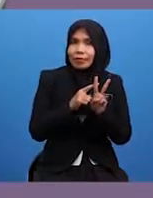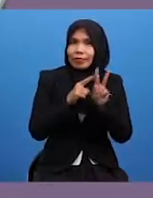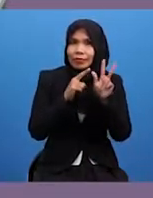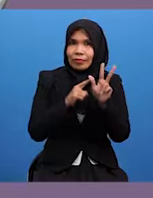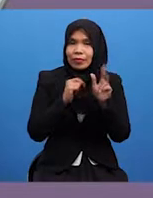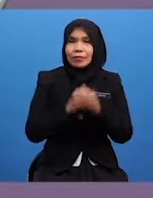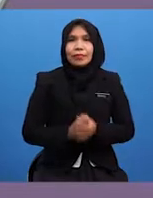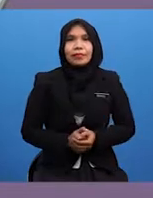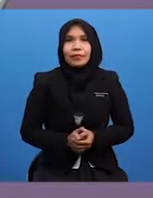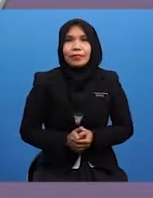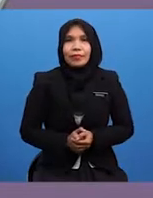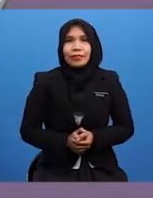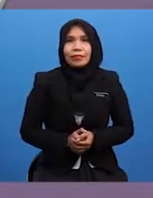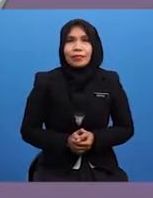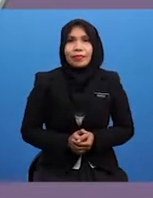kering.